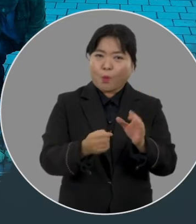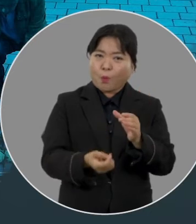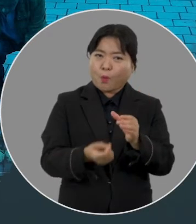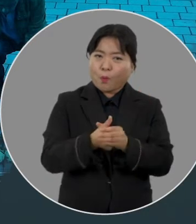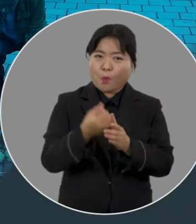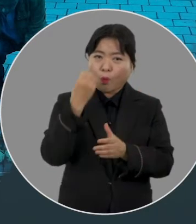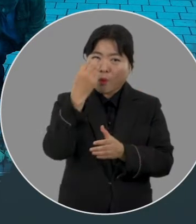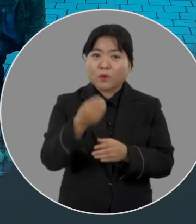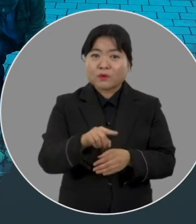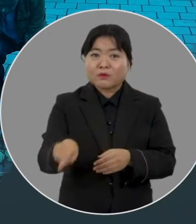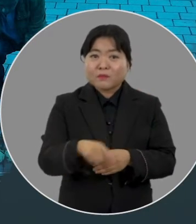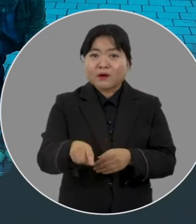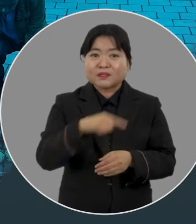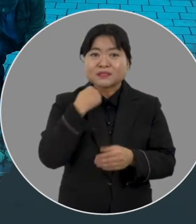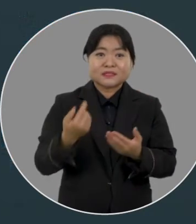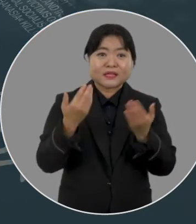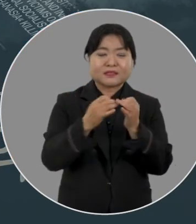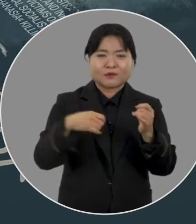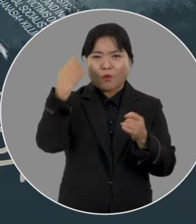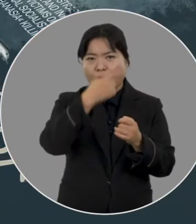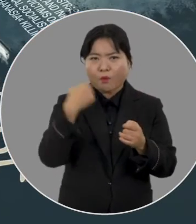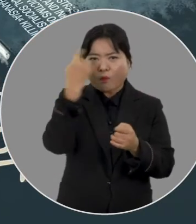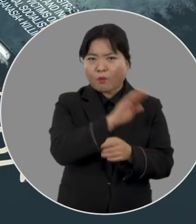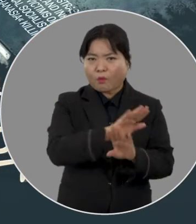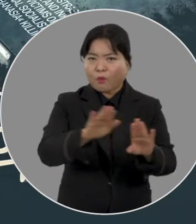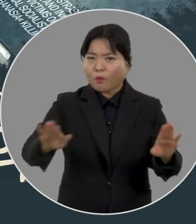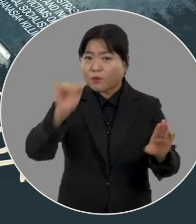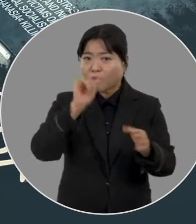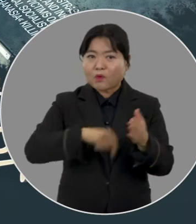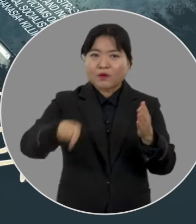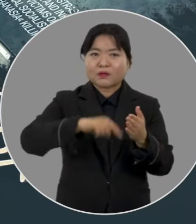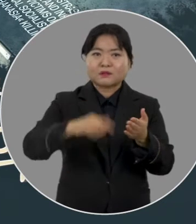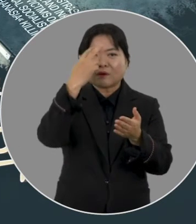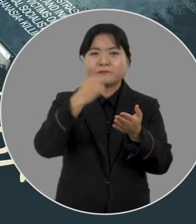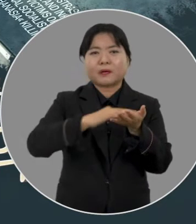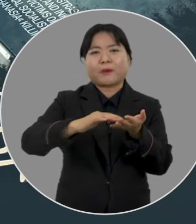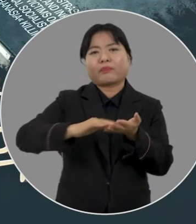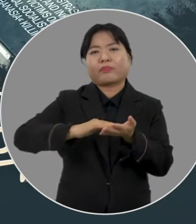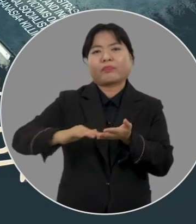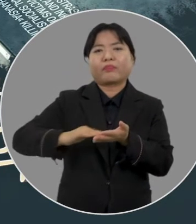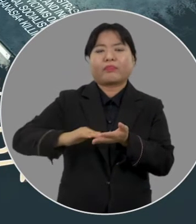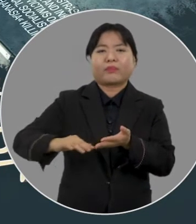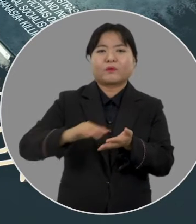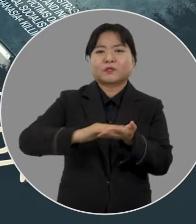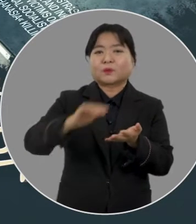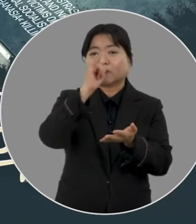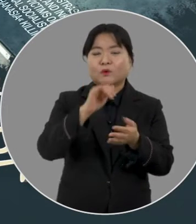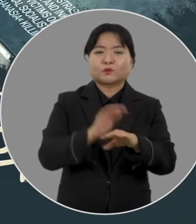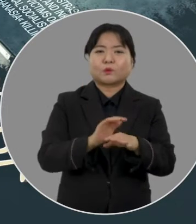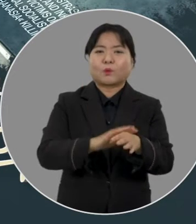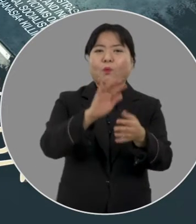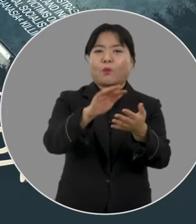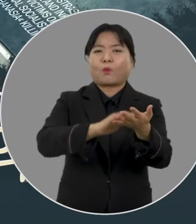않은 희생자들의 면면이 보이고요. 그 다음에 거기에는 점자 판으로 기록이 돼 있어서 손을